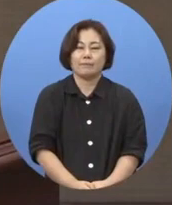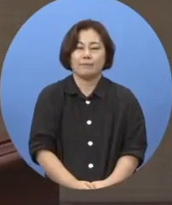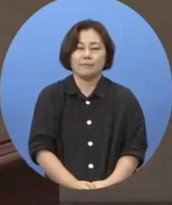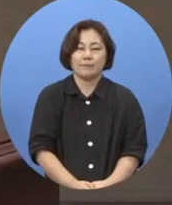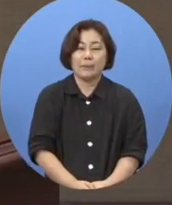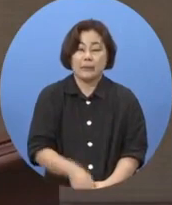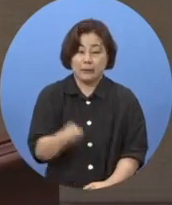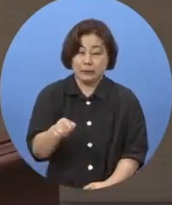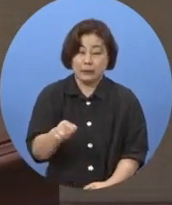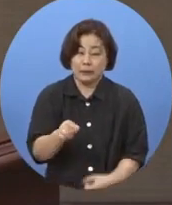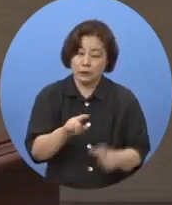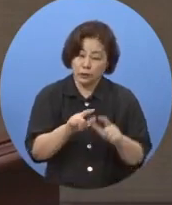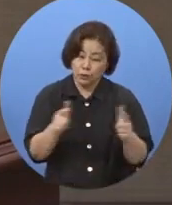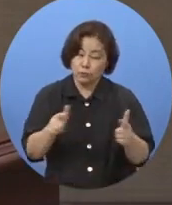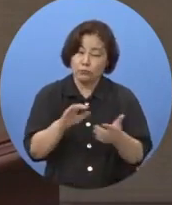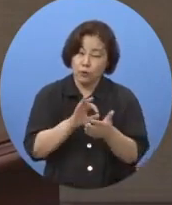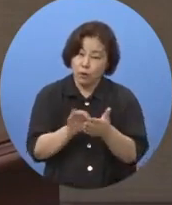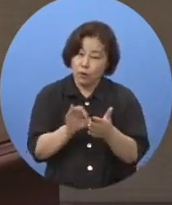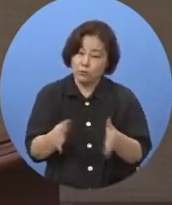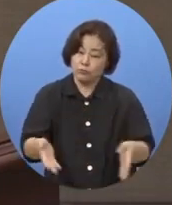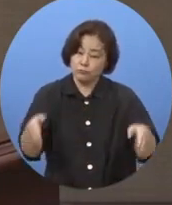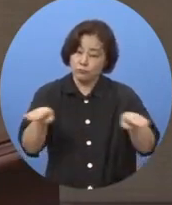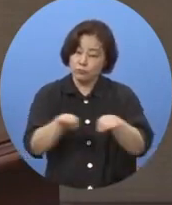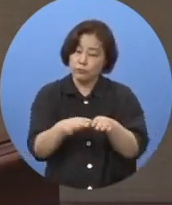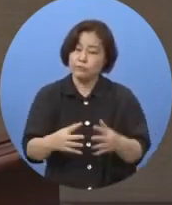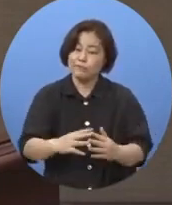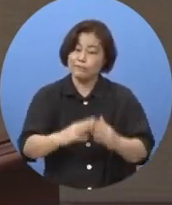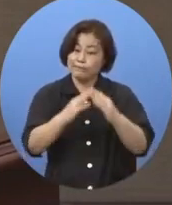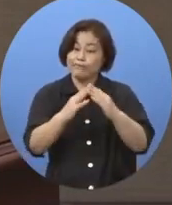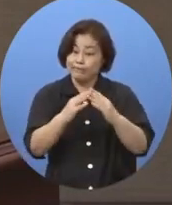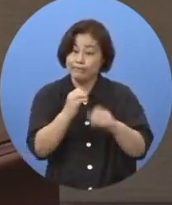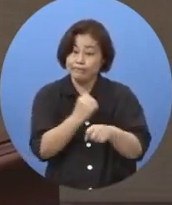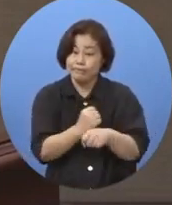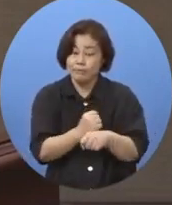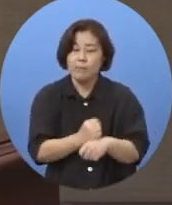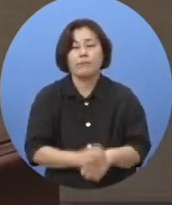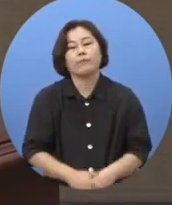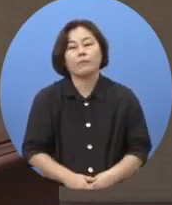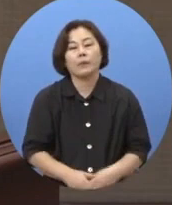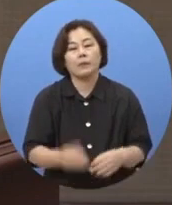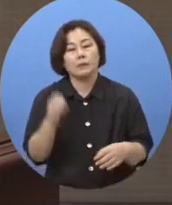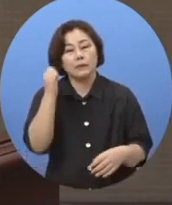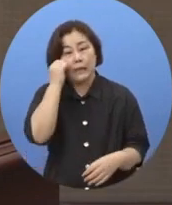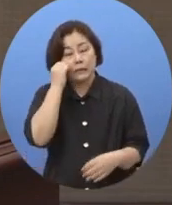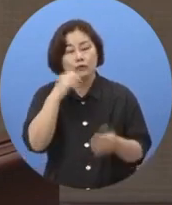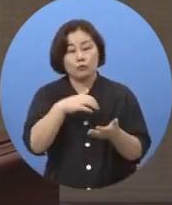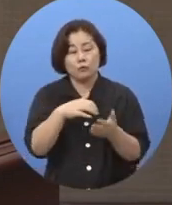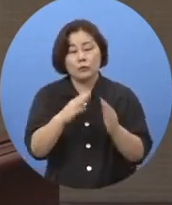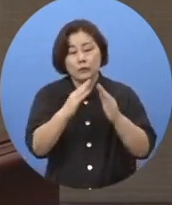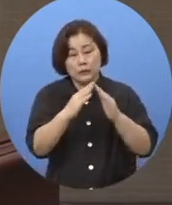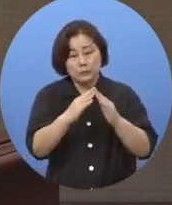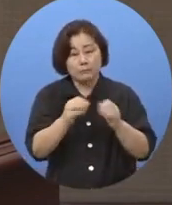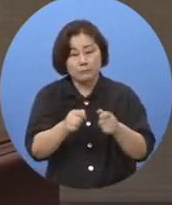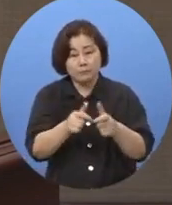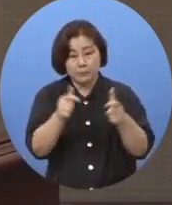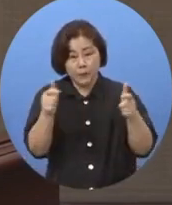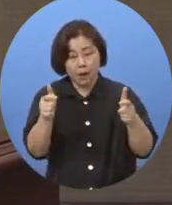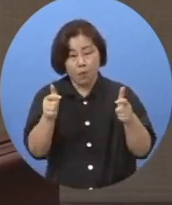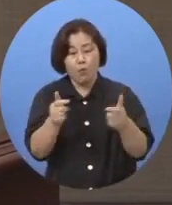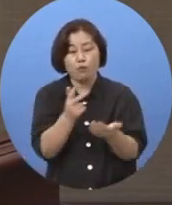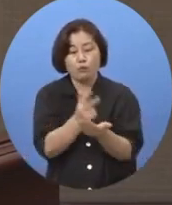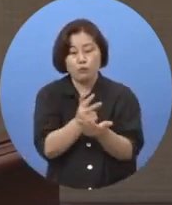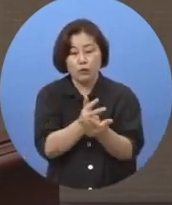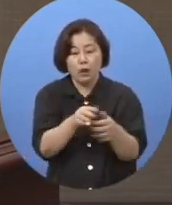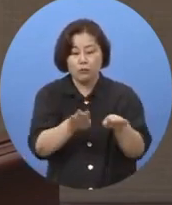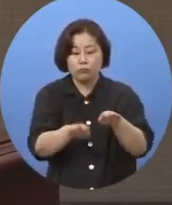복합금을 건립으로 구로구 청년층에 주거 수요와 인근 주차 문제까지 동시에